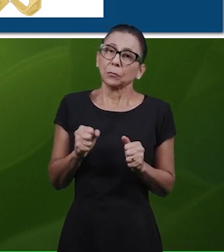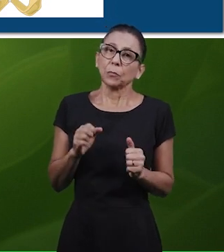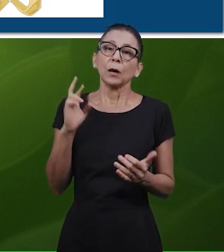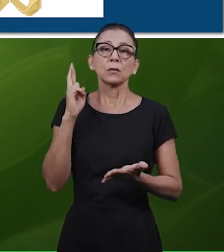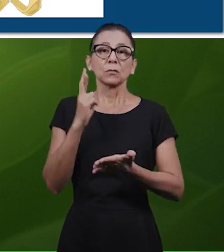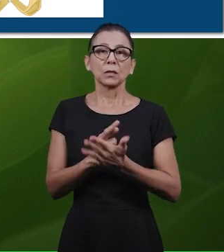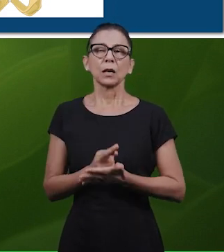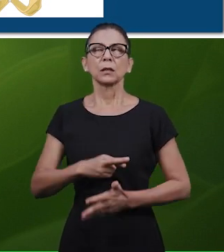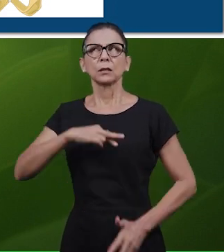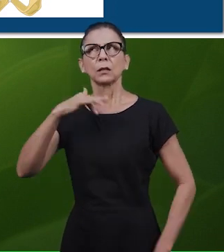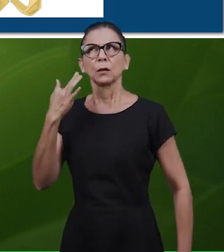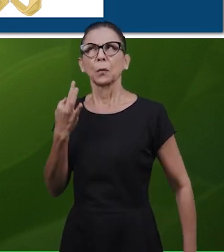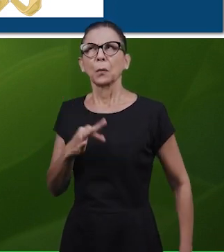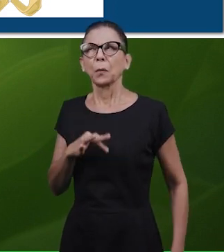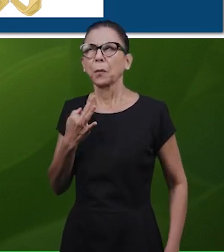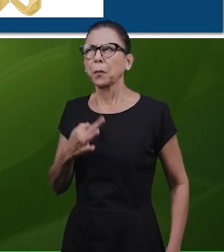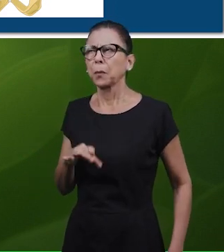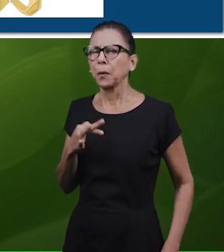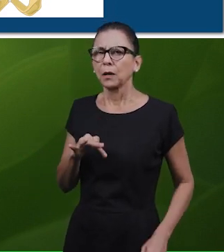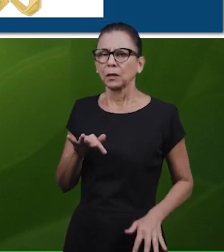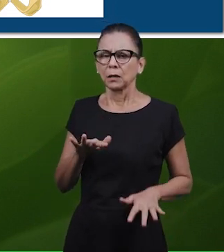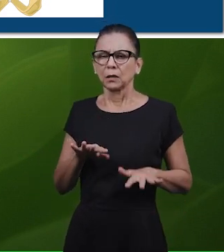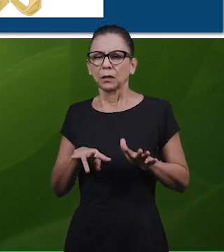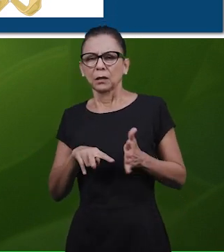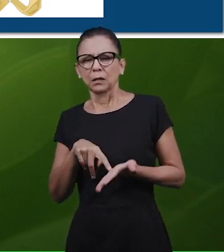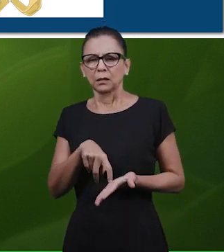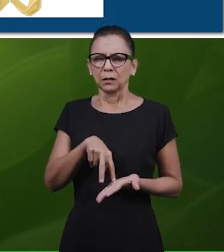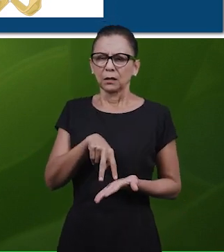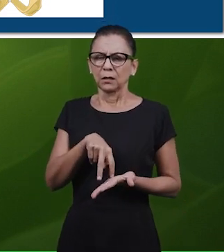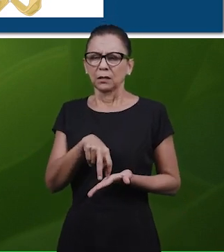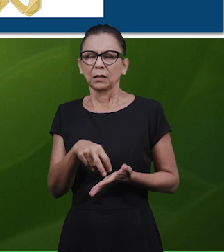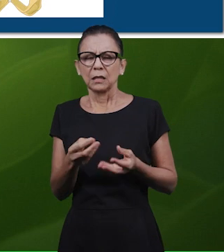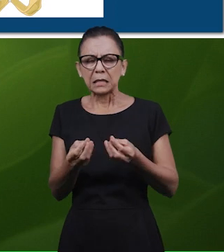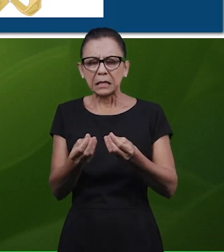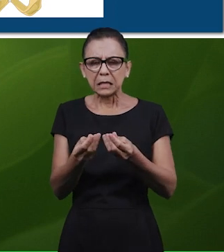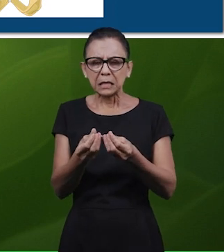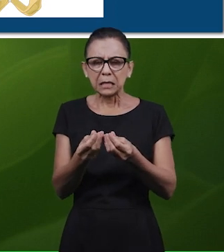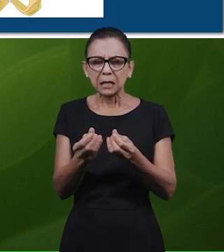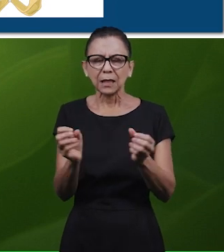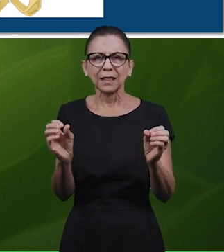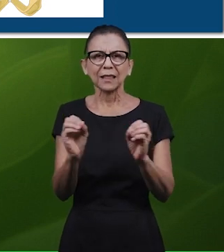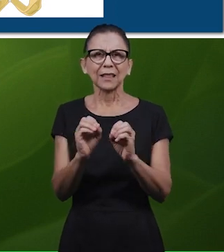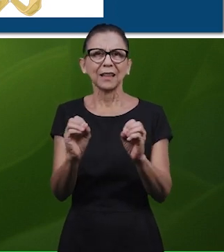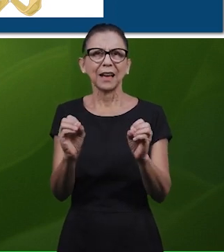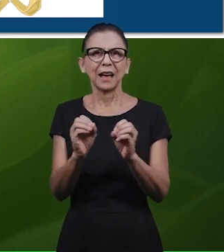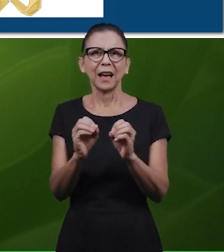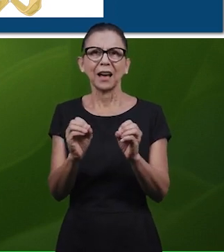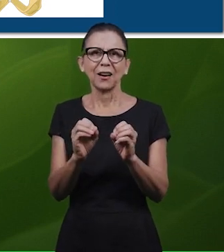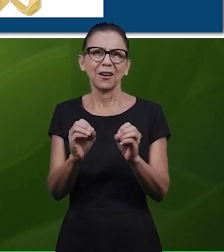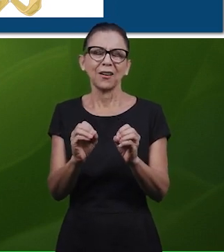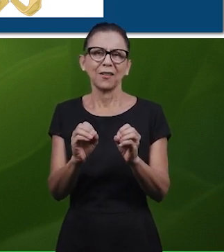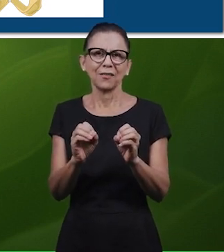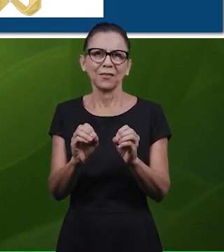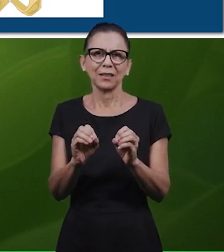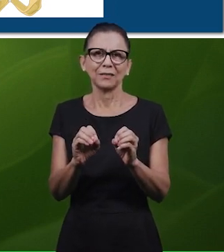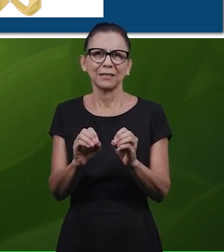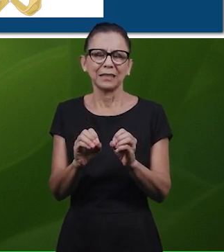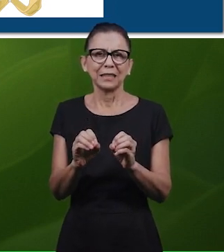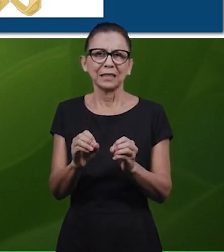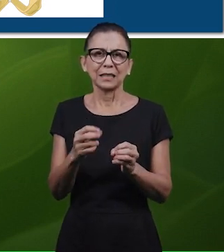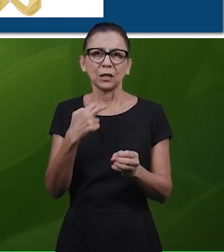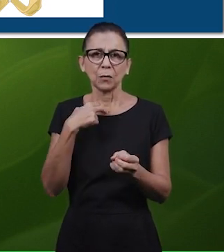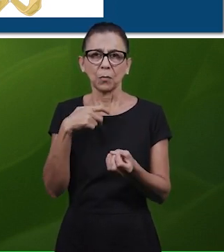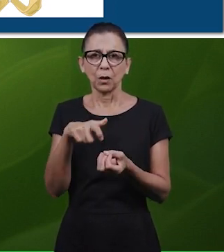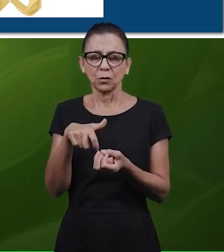nerveux qui amènent à la douleur, déséquilibre, perte de force, perte de sensibilité et incapacité d'exercer